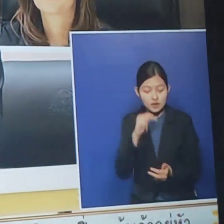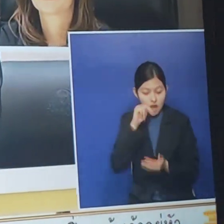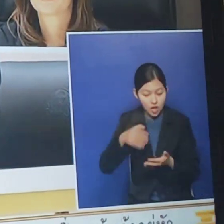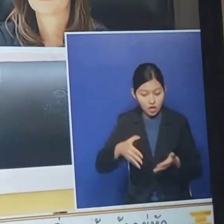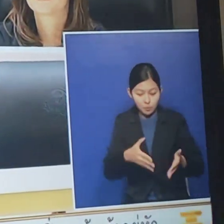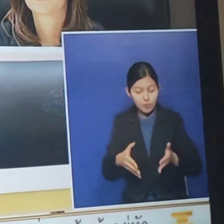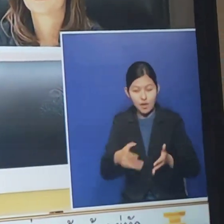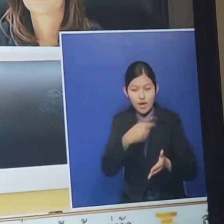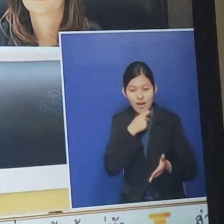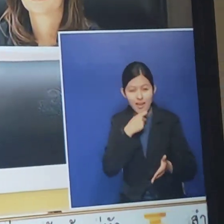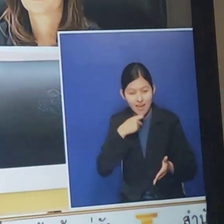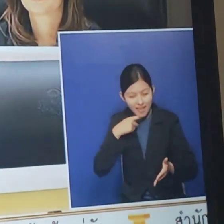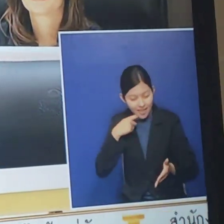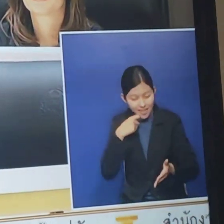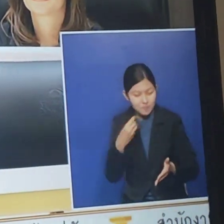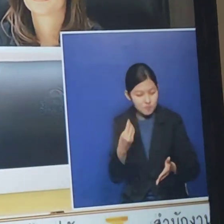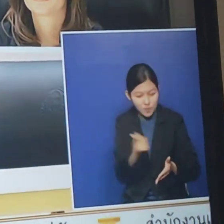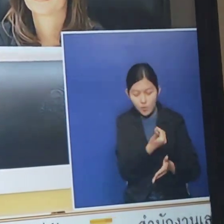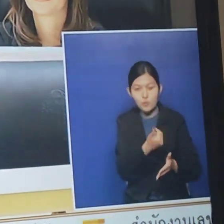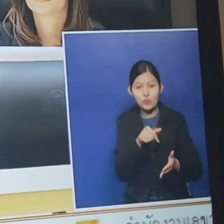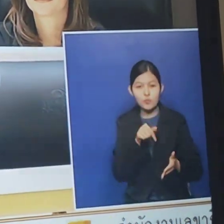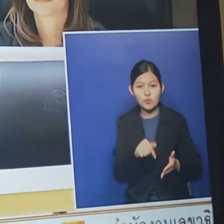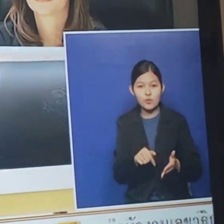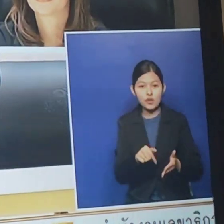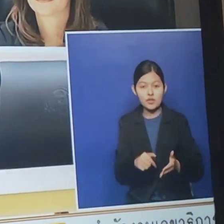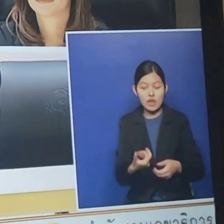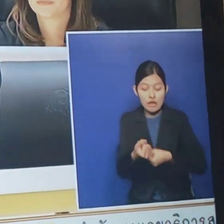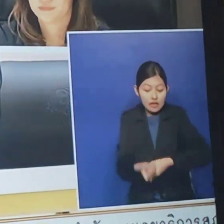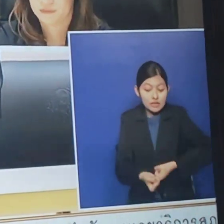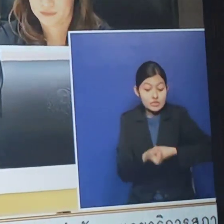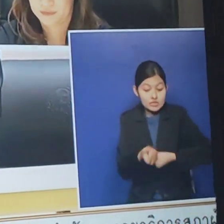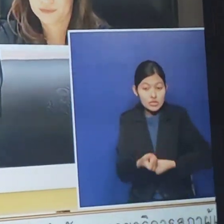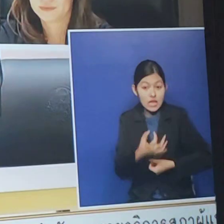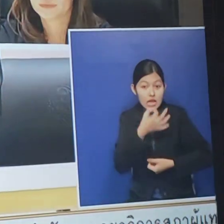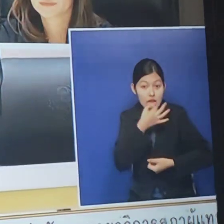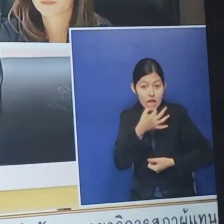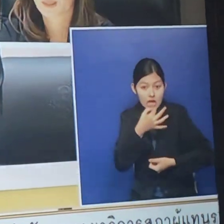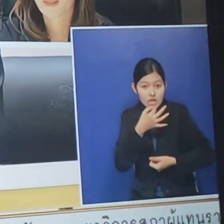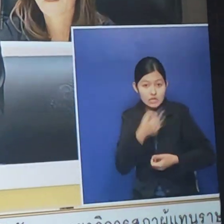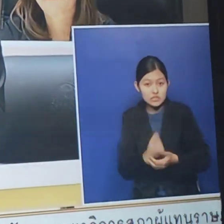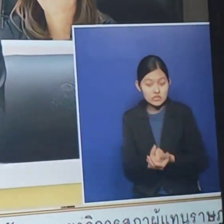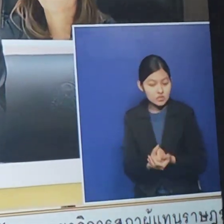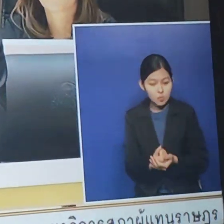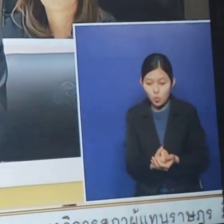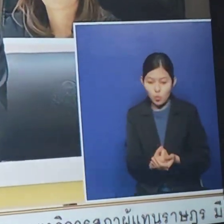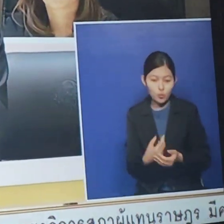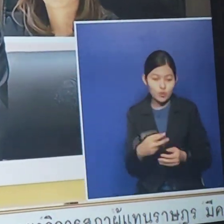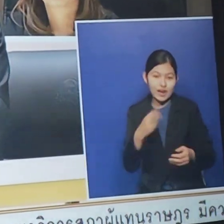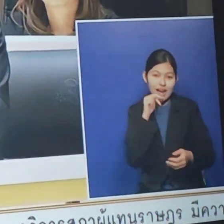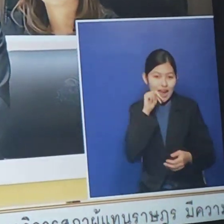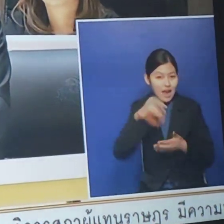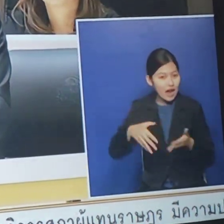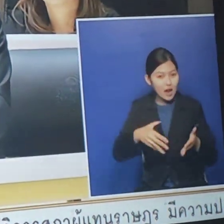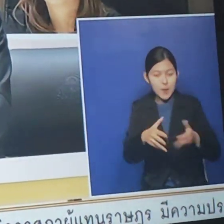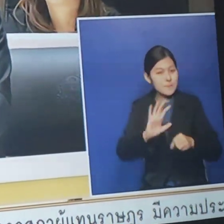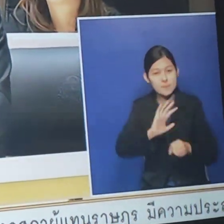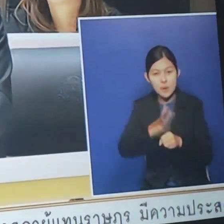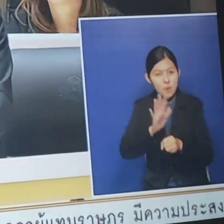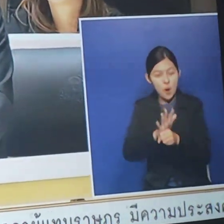องแห้งเร็วกว่าปกติทำให้เกษตรกรในพื้นที่ดังกล่าวขาดแคลนน้ำเพราะเกษตรกร